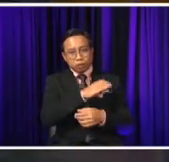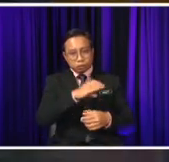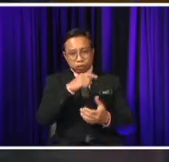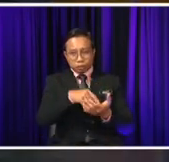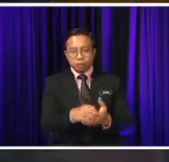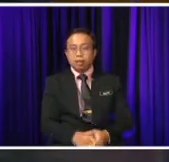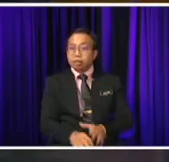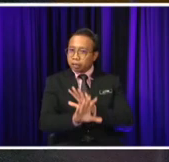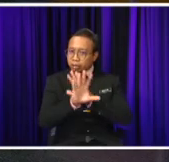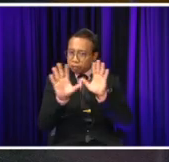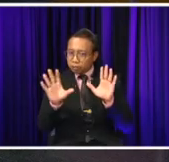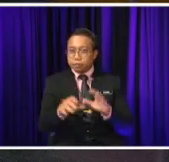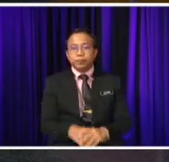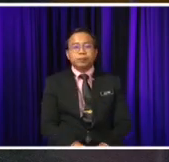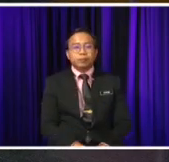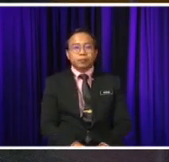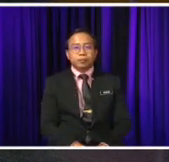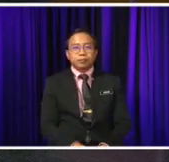Yes Alhamdulillah